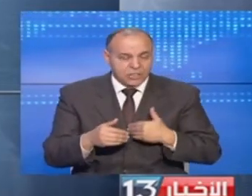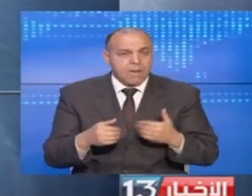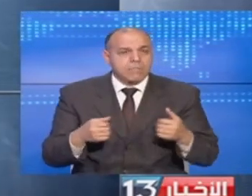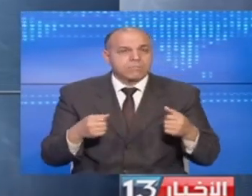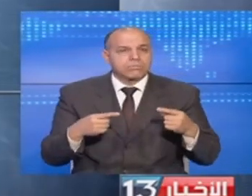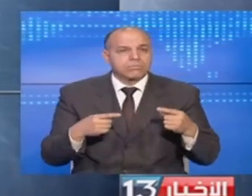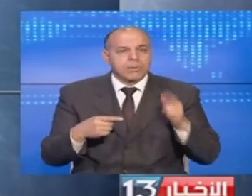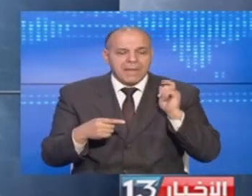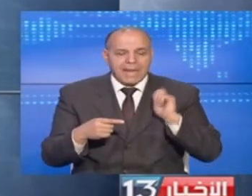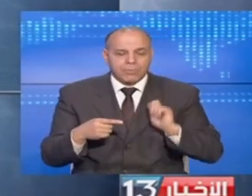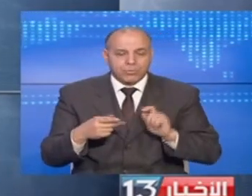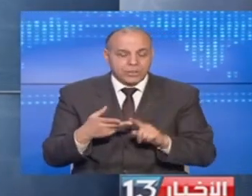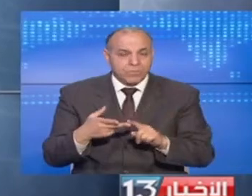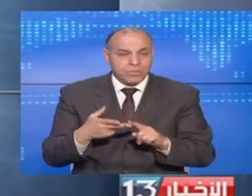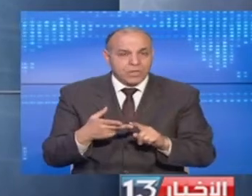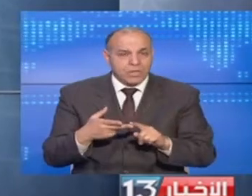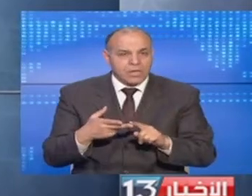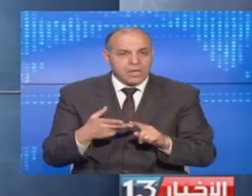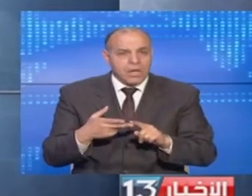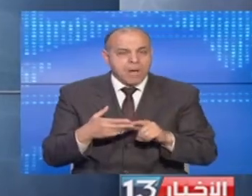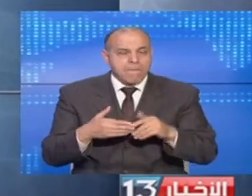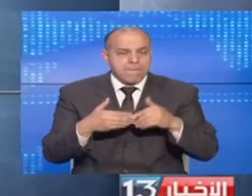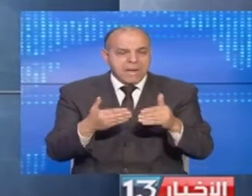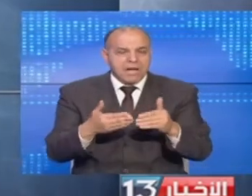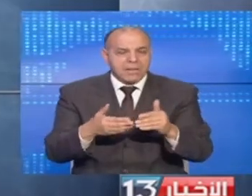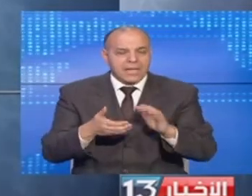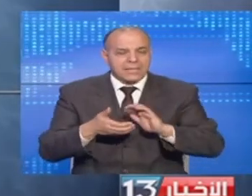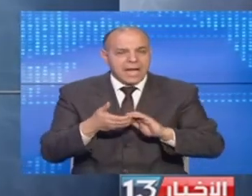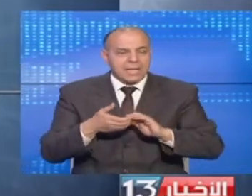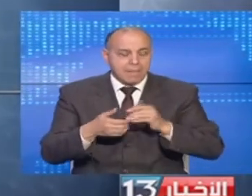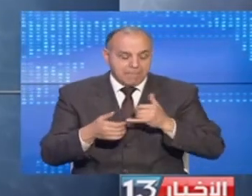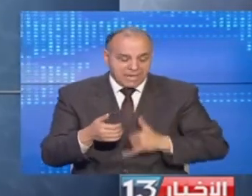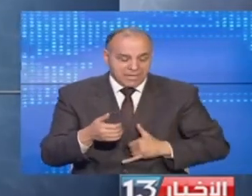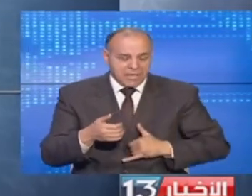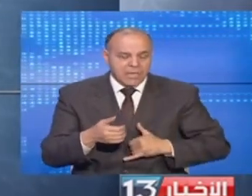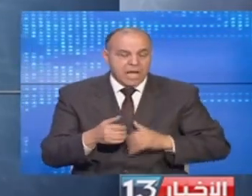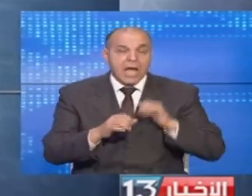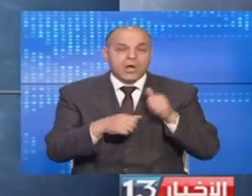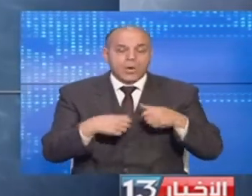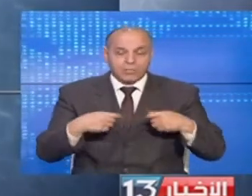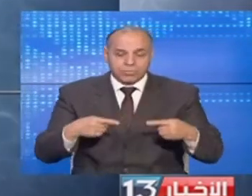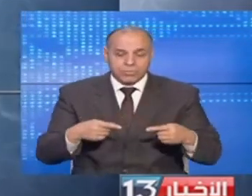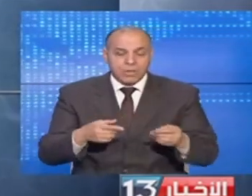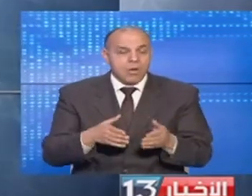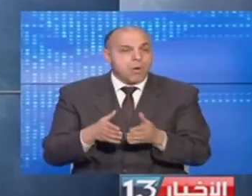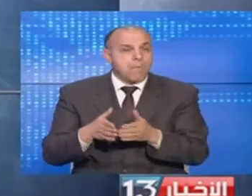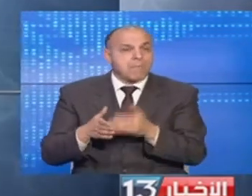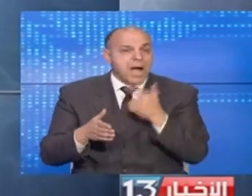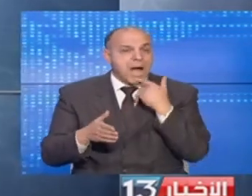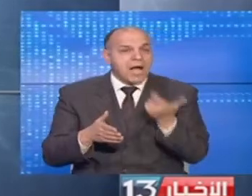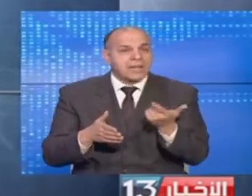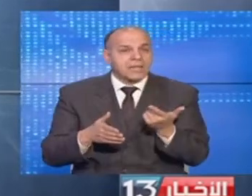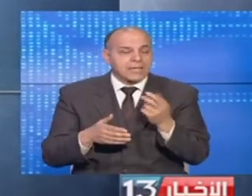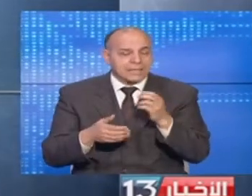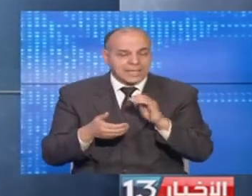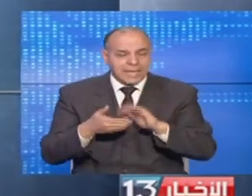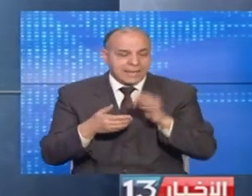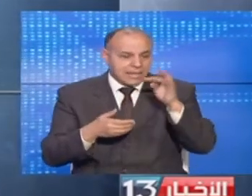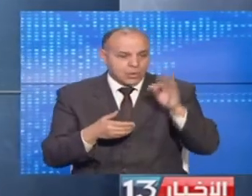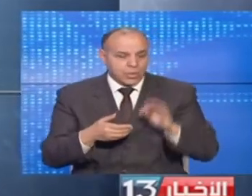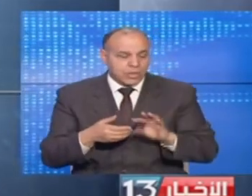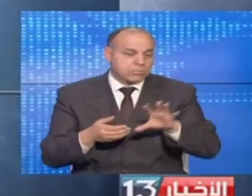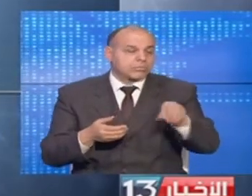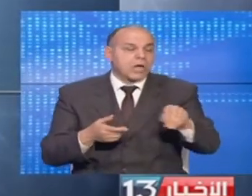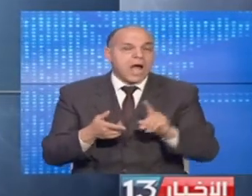الملعب التونسي فيما يستقبل ال اتحاد بن قردان الشبيبه القيروانيه وينزل اتحاد تطوير